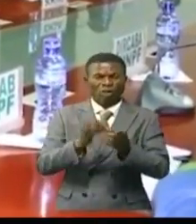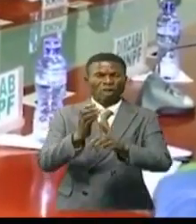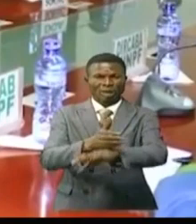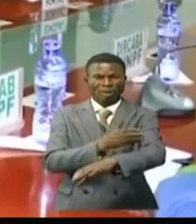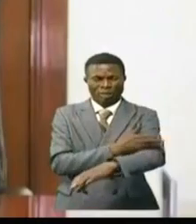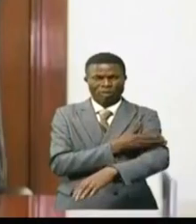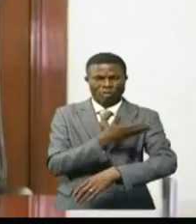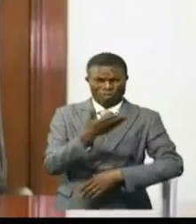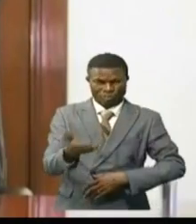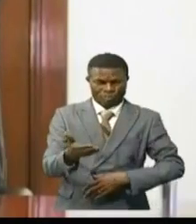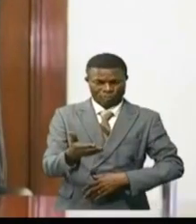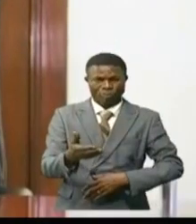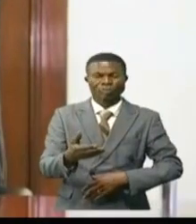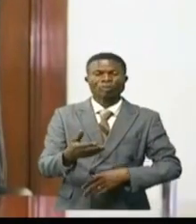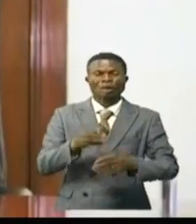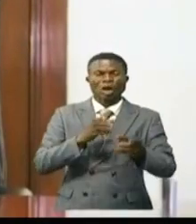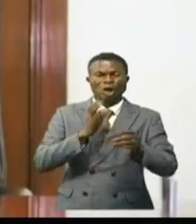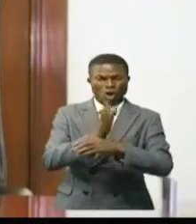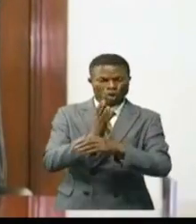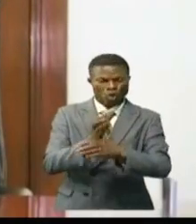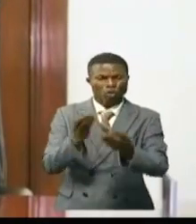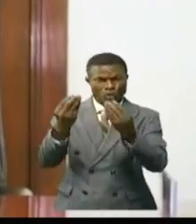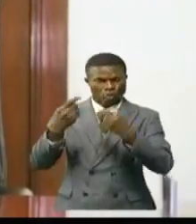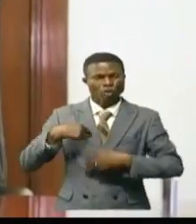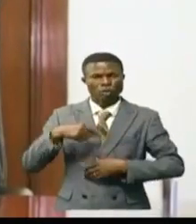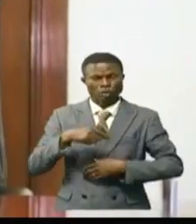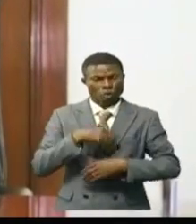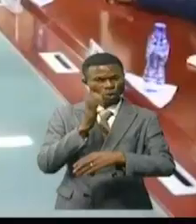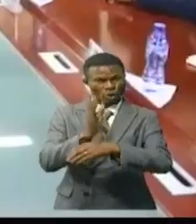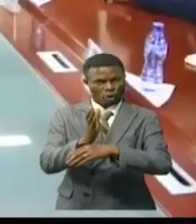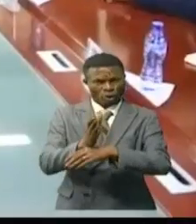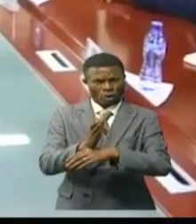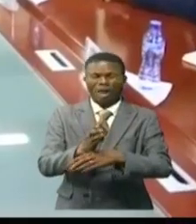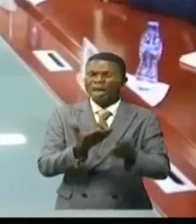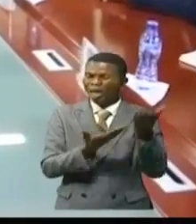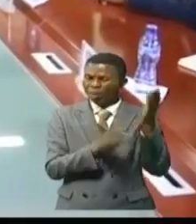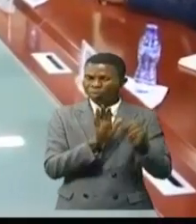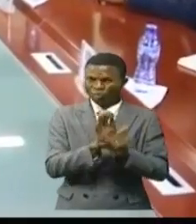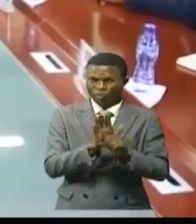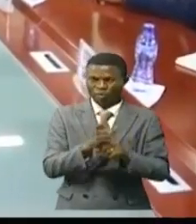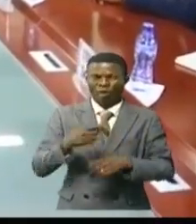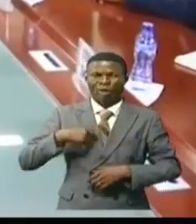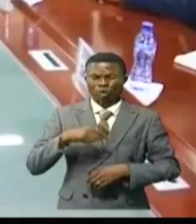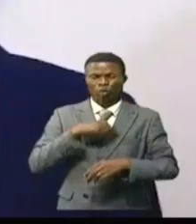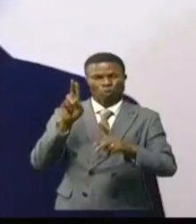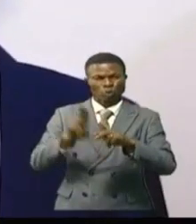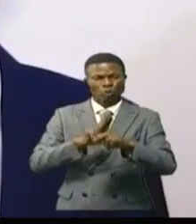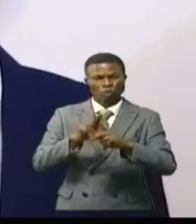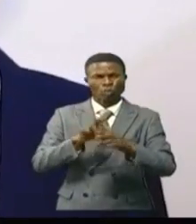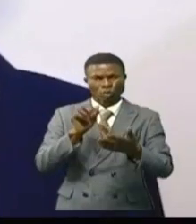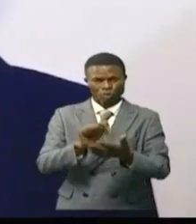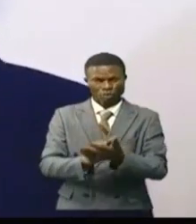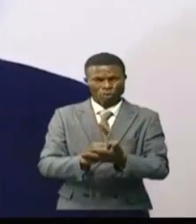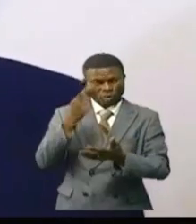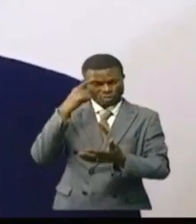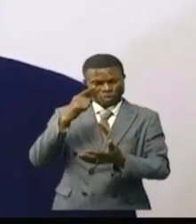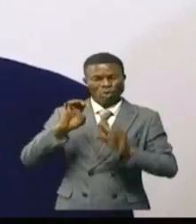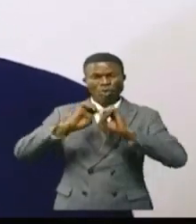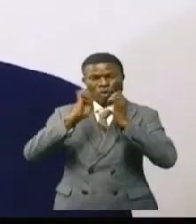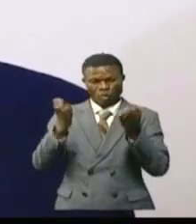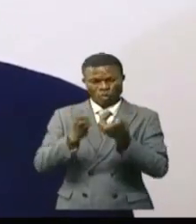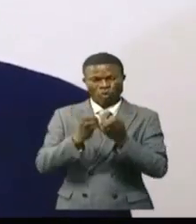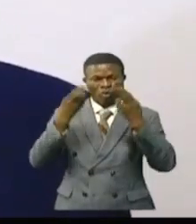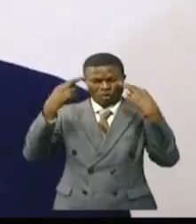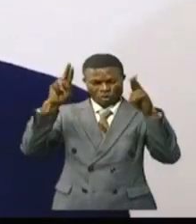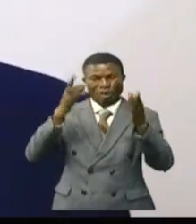relever. Elle nous a donné des orientations. Et ces orientations sont si capitales que nous allons les matérialiser pour que la société